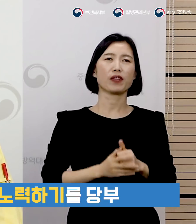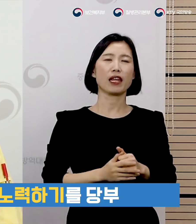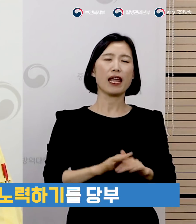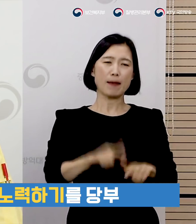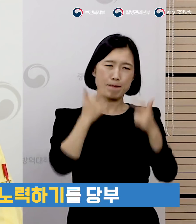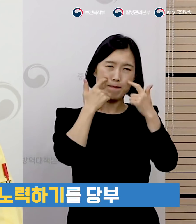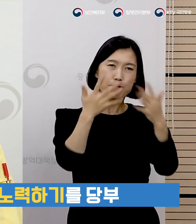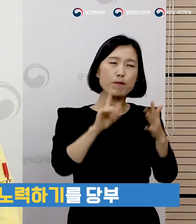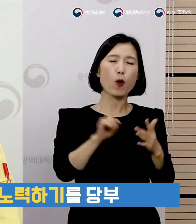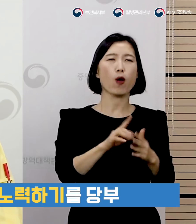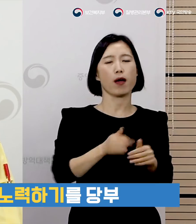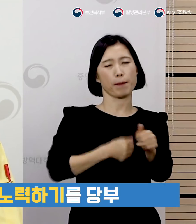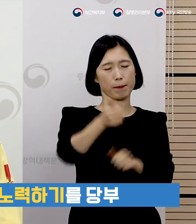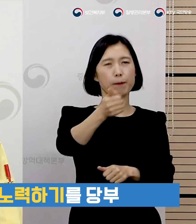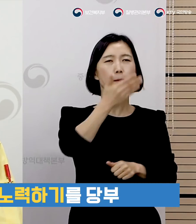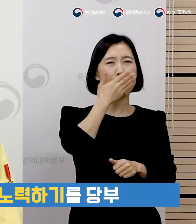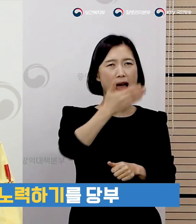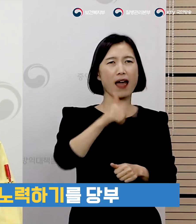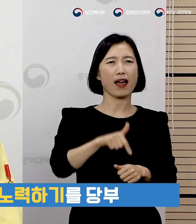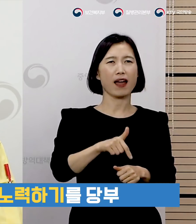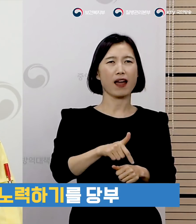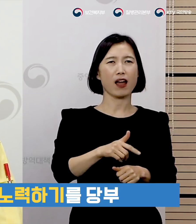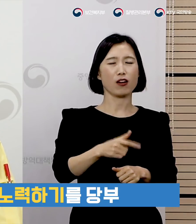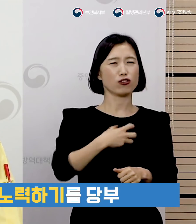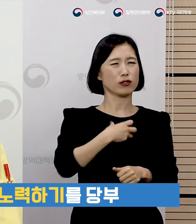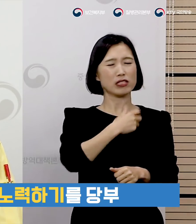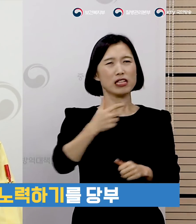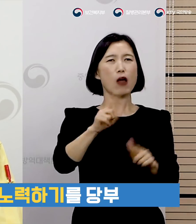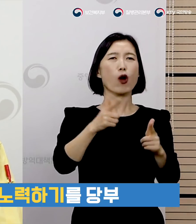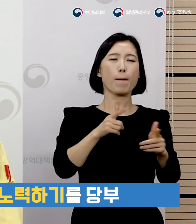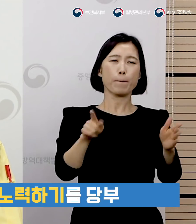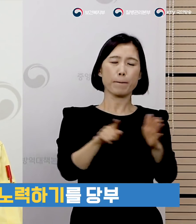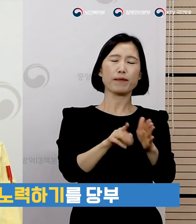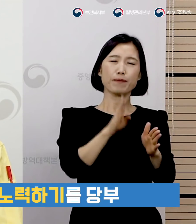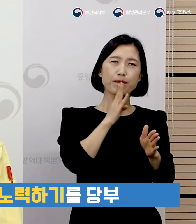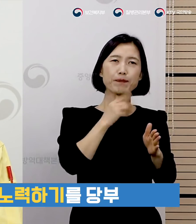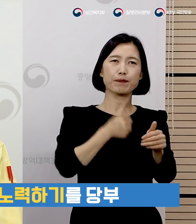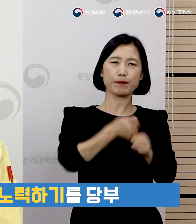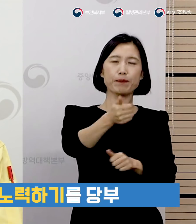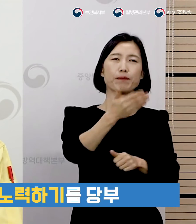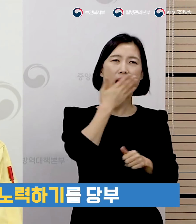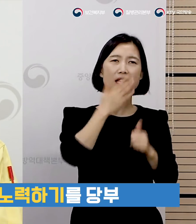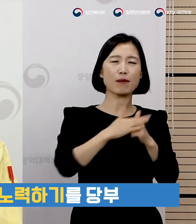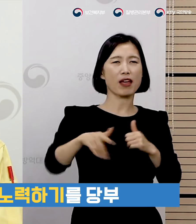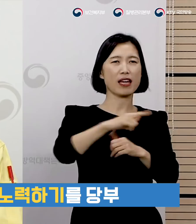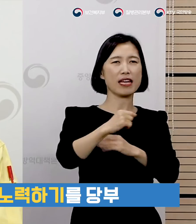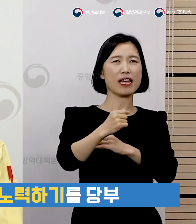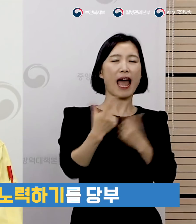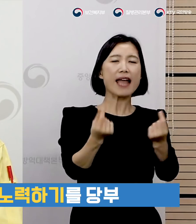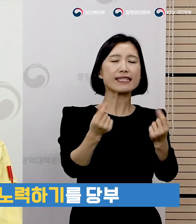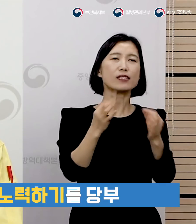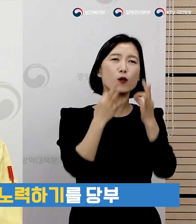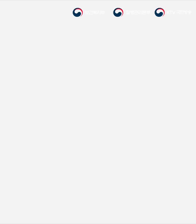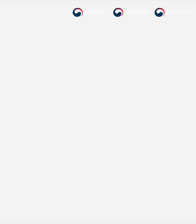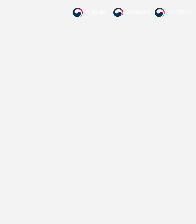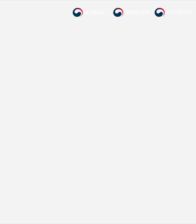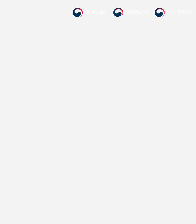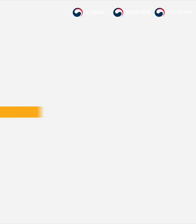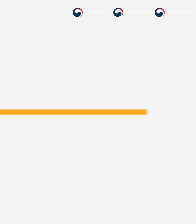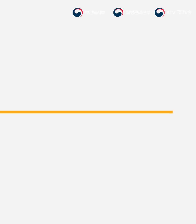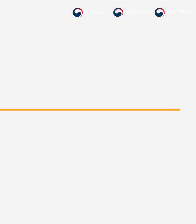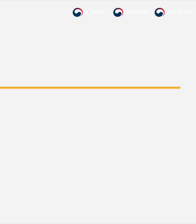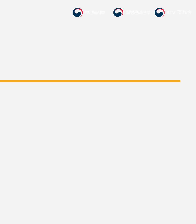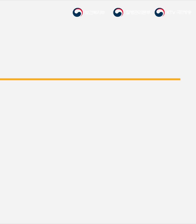분명히 극복될 수 있는 그런 위기라는 것을 같이 믿고 함께 노력하기를 거듭 당부드립니다.